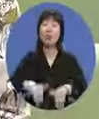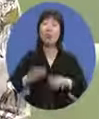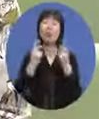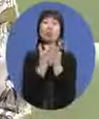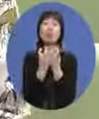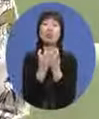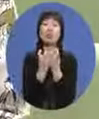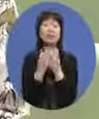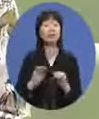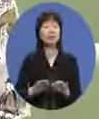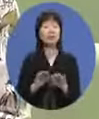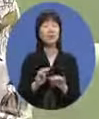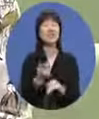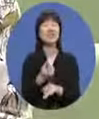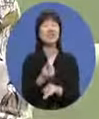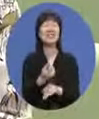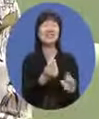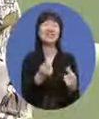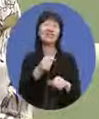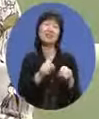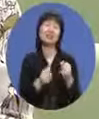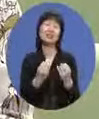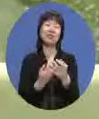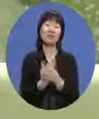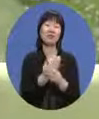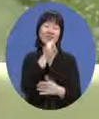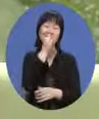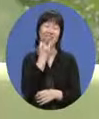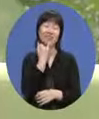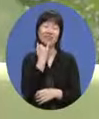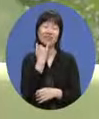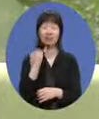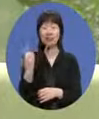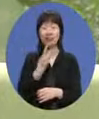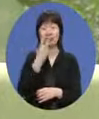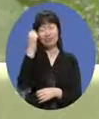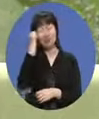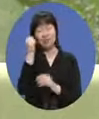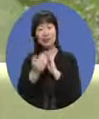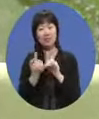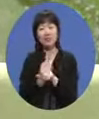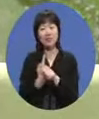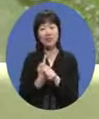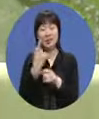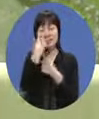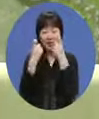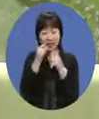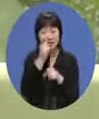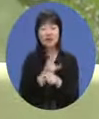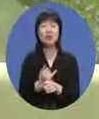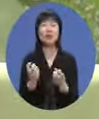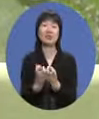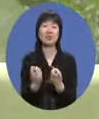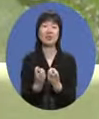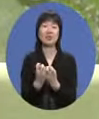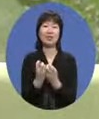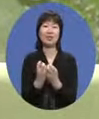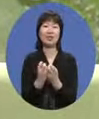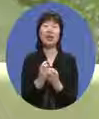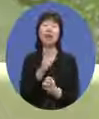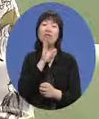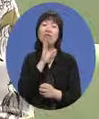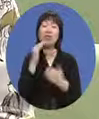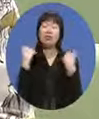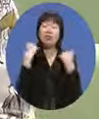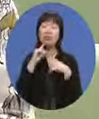다 고를 나이에요 지금. 네. 네. 그리고 밤에 자기 전에 선생님 한 시간씩 이렇게 떼부리고 울고 그러는 건 좀 어떻게 조절해야 될까요? 맞아요.